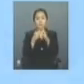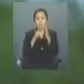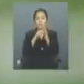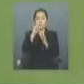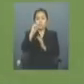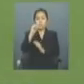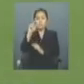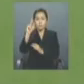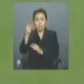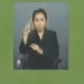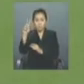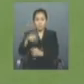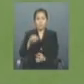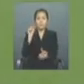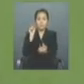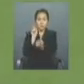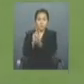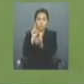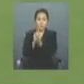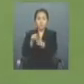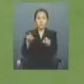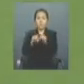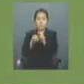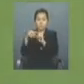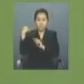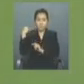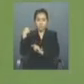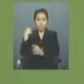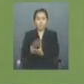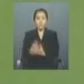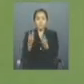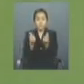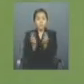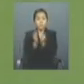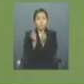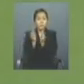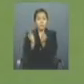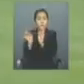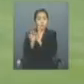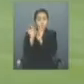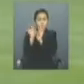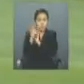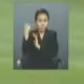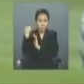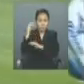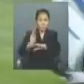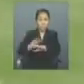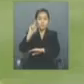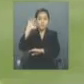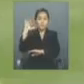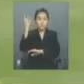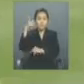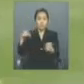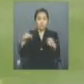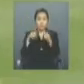รอลลี่แม็กอินลอยโปรเพื่อนร่วมชาติส่วนผลแมตช์สุดท้ายที่น่าสนใจนะคะลีเวสวูดมือหนึ่งของโลกชาวอังกฤษนั้นชนะอ